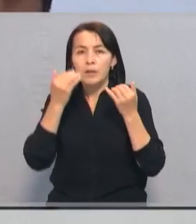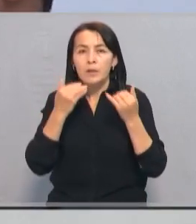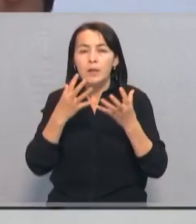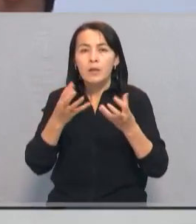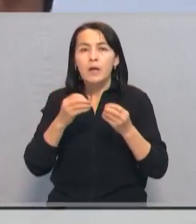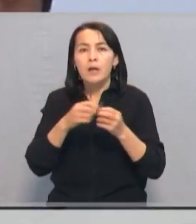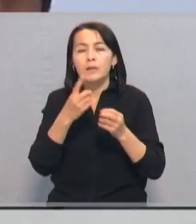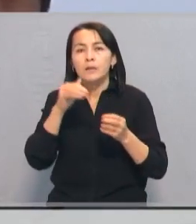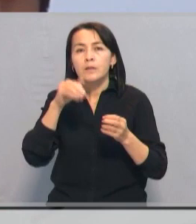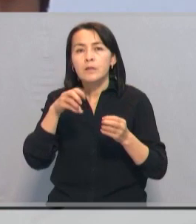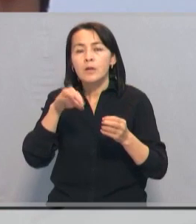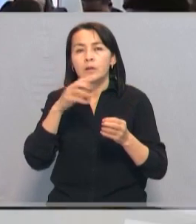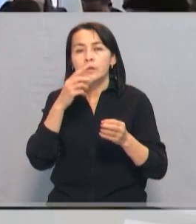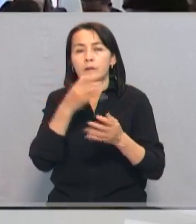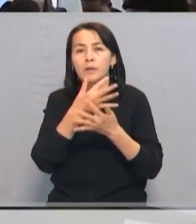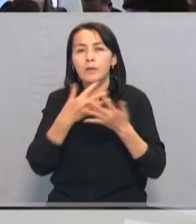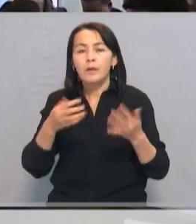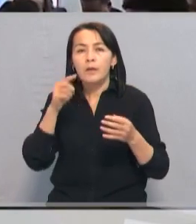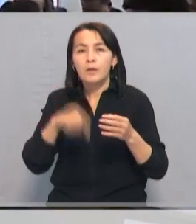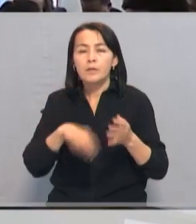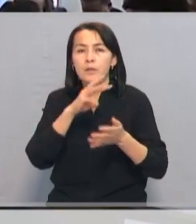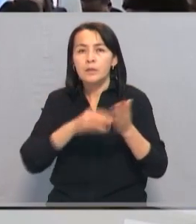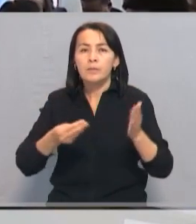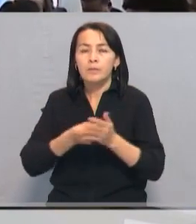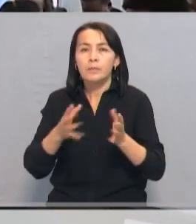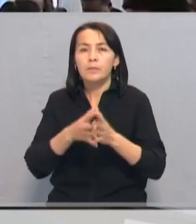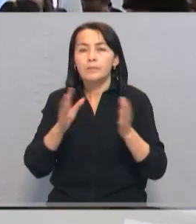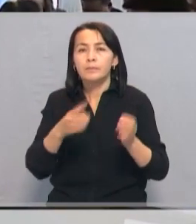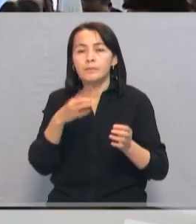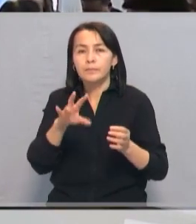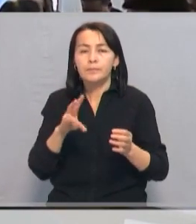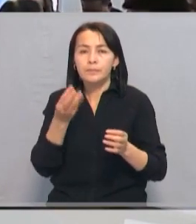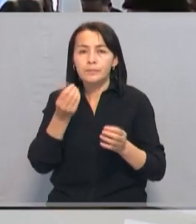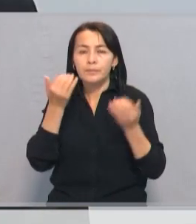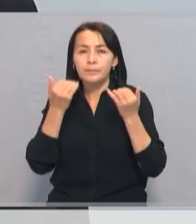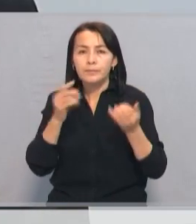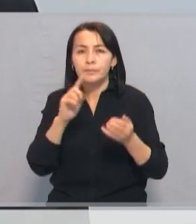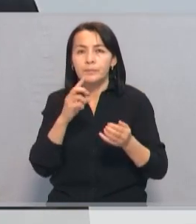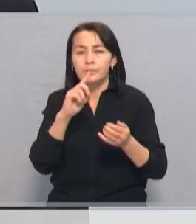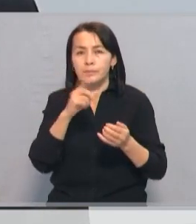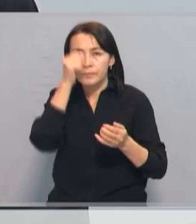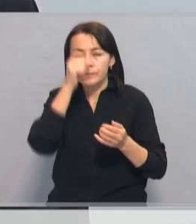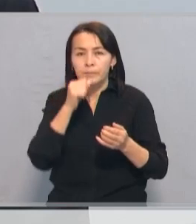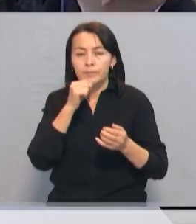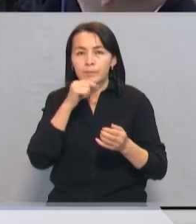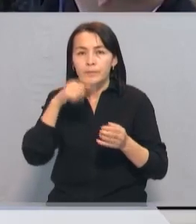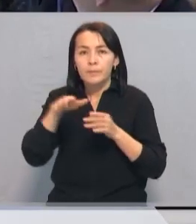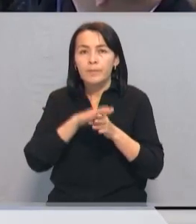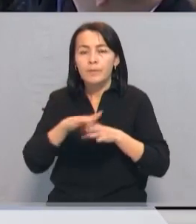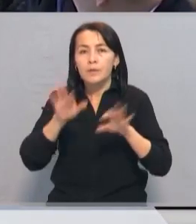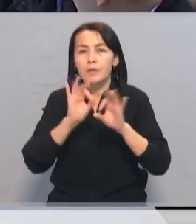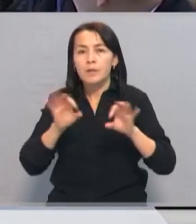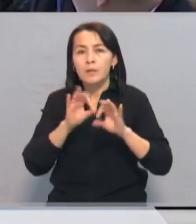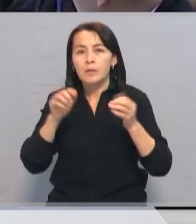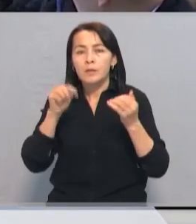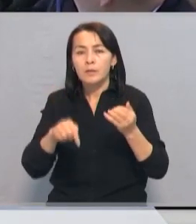Изъято 11 тонн нефтепродуктов, взыскано штрафов на более чем 1 миллиона тенге. За первый квартал текущего года проведена разъяснительная